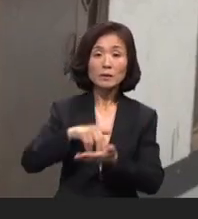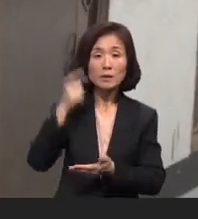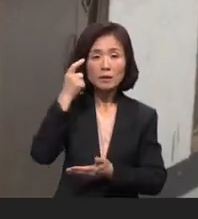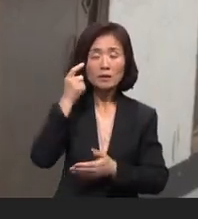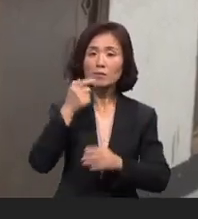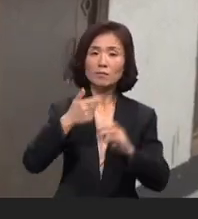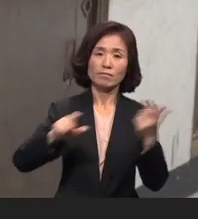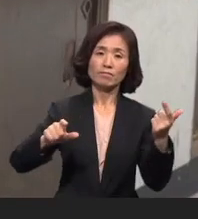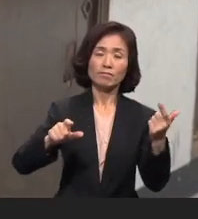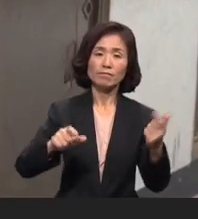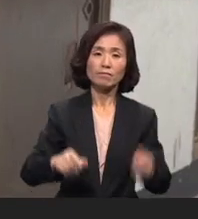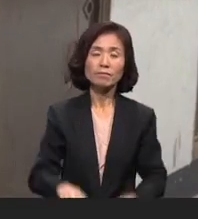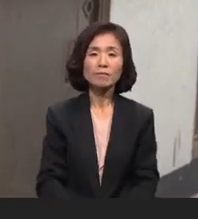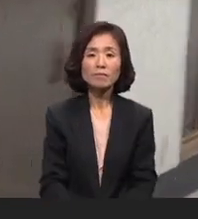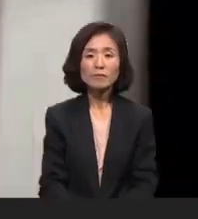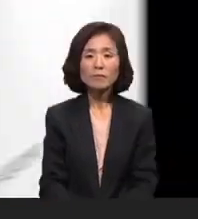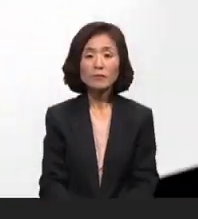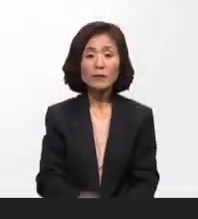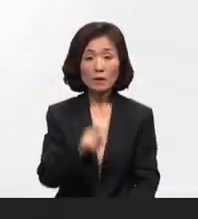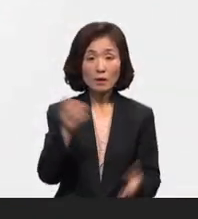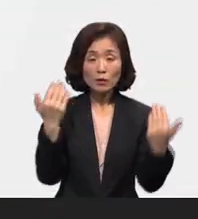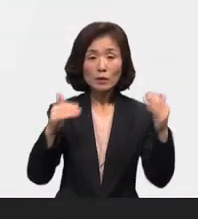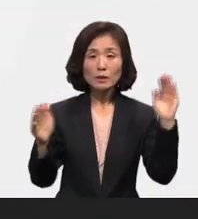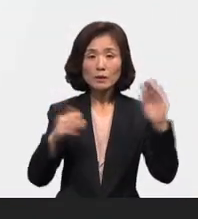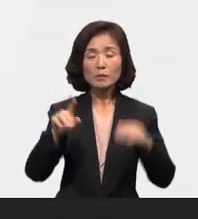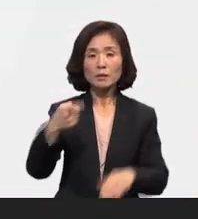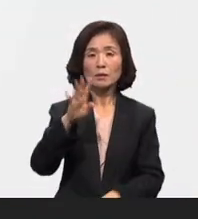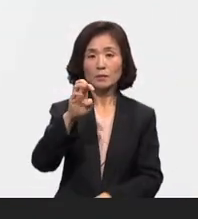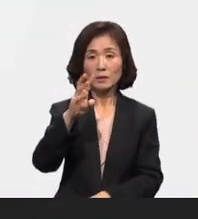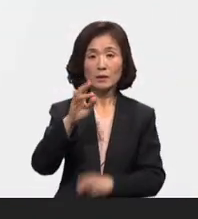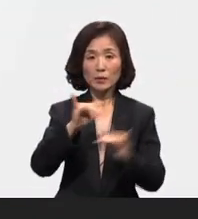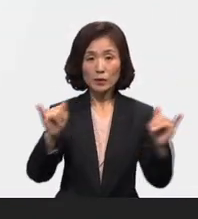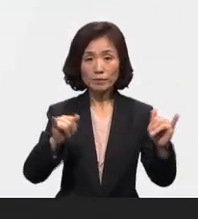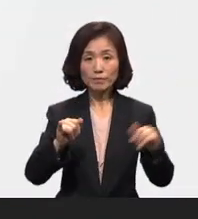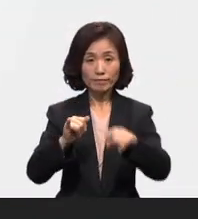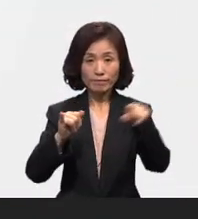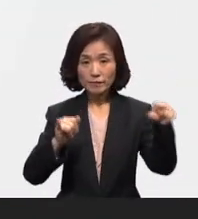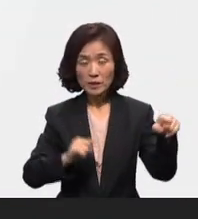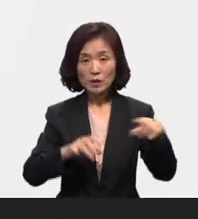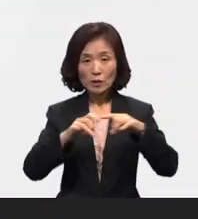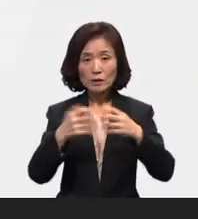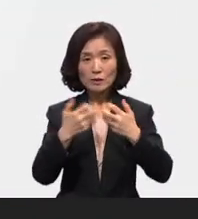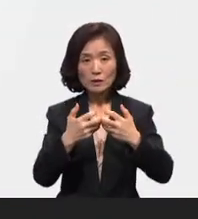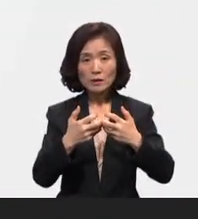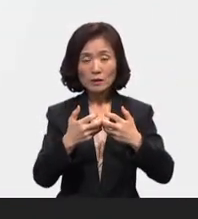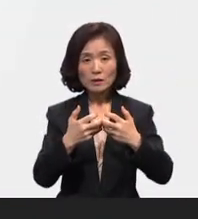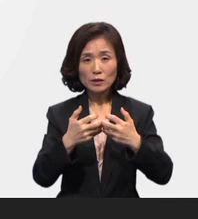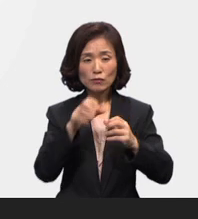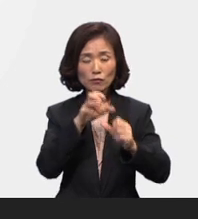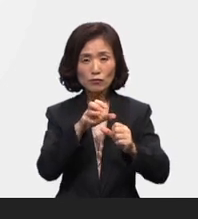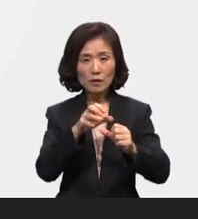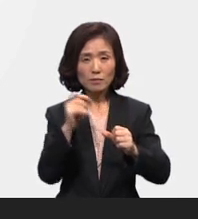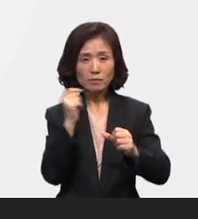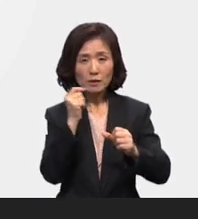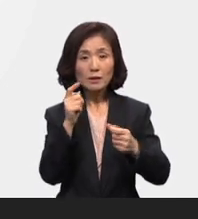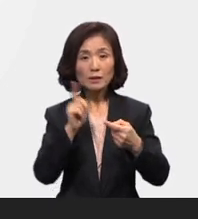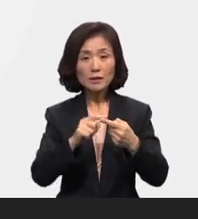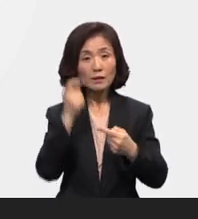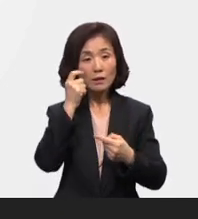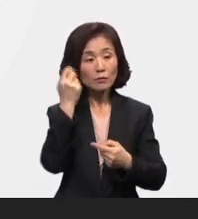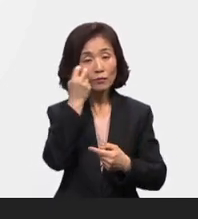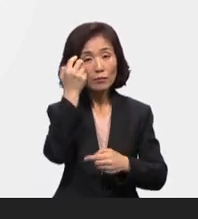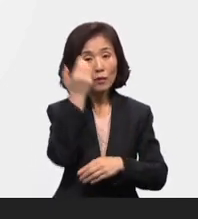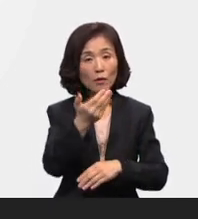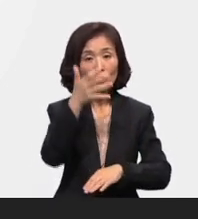생각은 부정적이었습니다. 이 학교 학생 144명을 대상으로 전자기기 규제 강화에 대한 생각을 조사한 결과